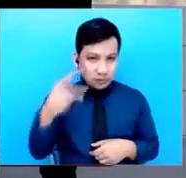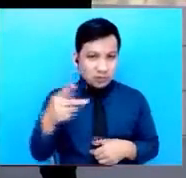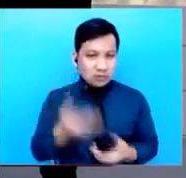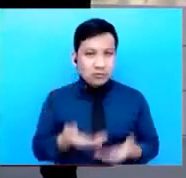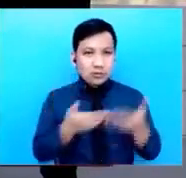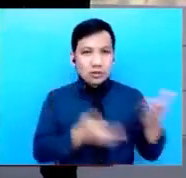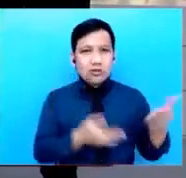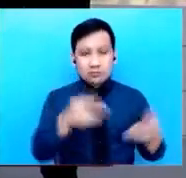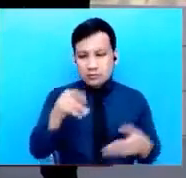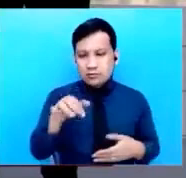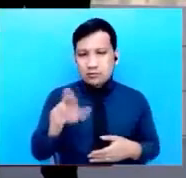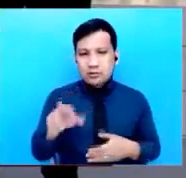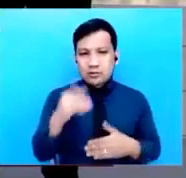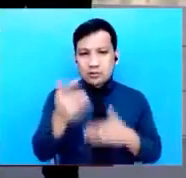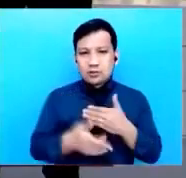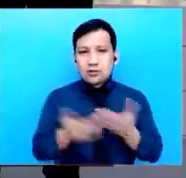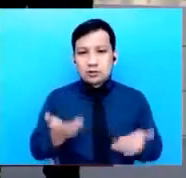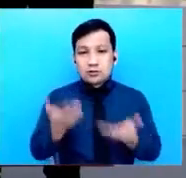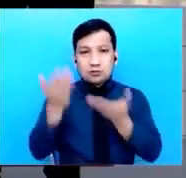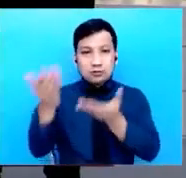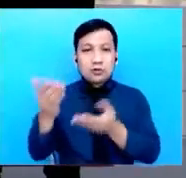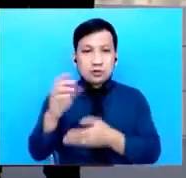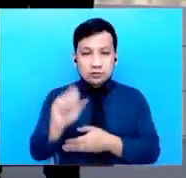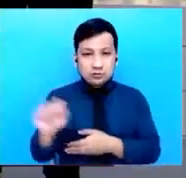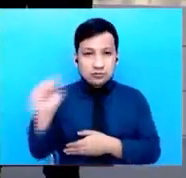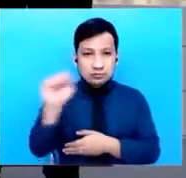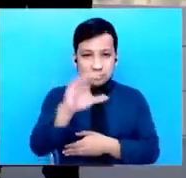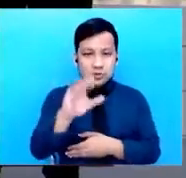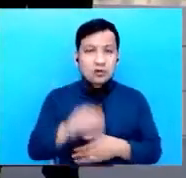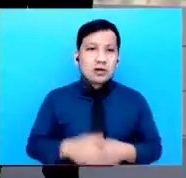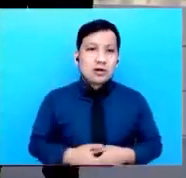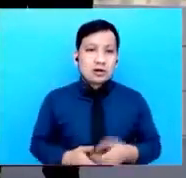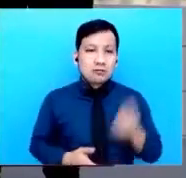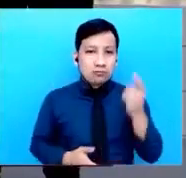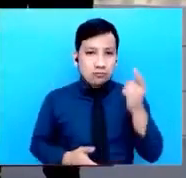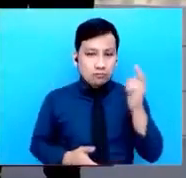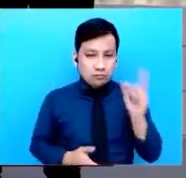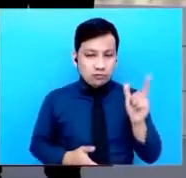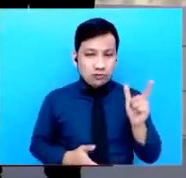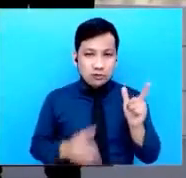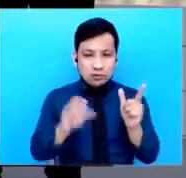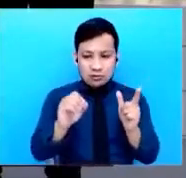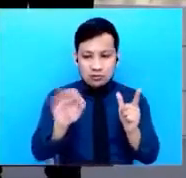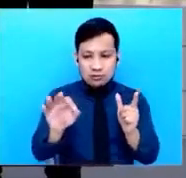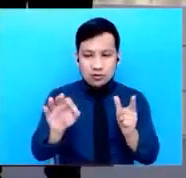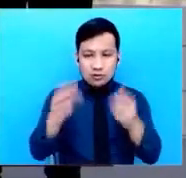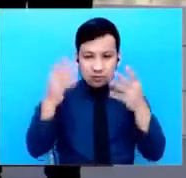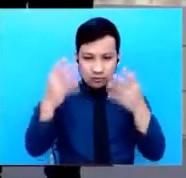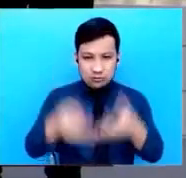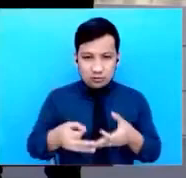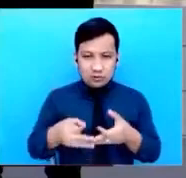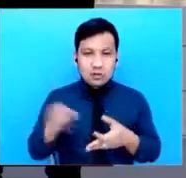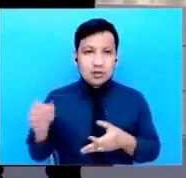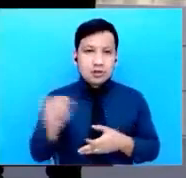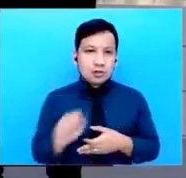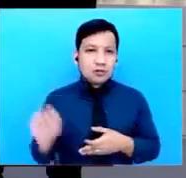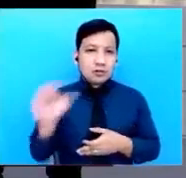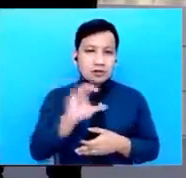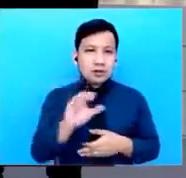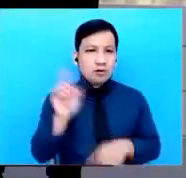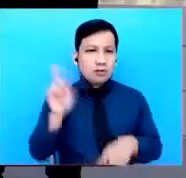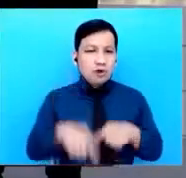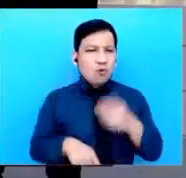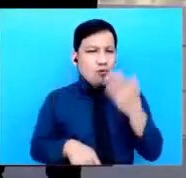Penera at umabot po ito sa Korte Suprema. At noong 2009, nagdesisyon ang Korte Suprema. Base po kasi